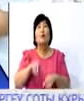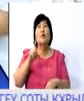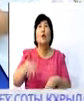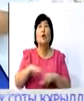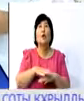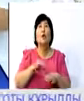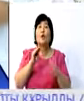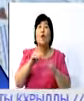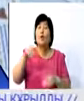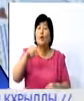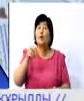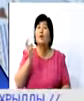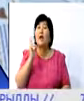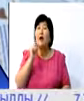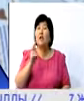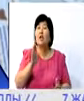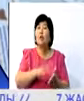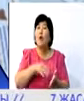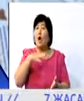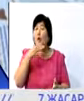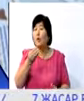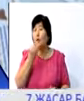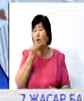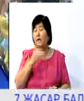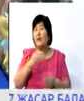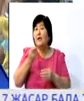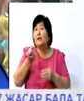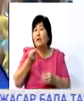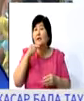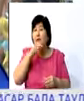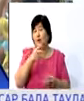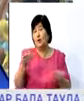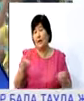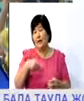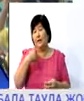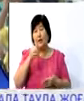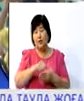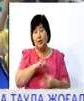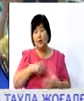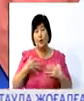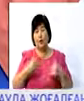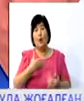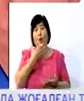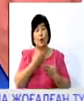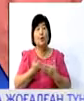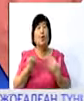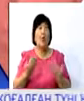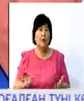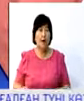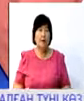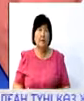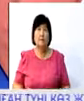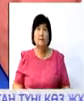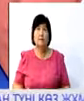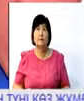тұрғындарға құрамында тұз, қант және май көп тағамдарды шектеу керектігін ескертті. Себебі өз денсаулығың өз қолыңда. Әкімжан